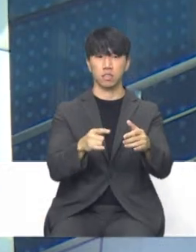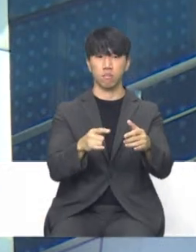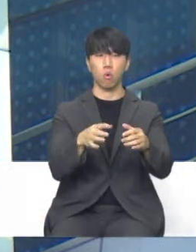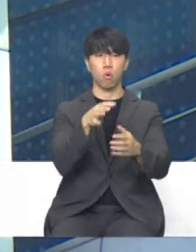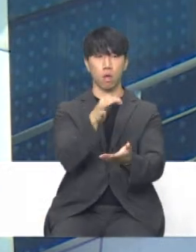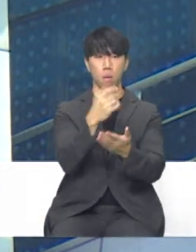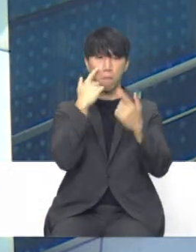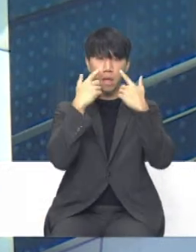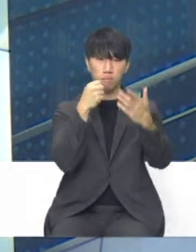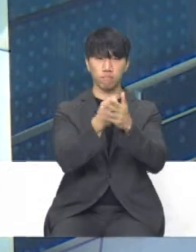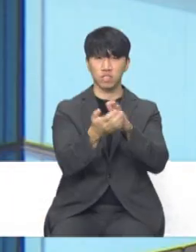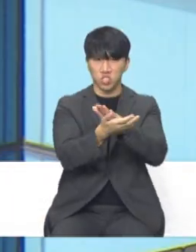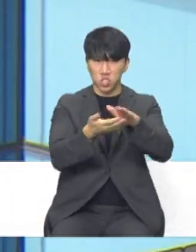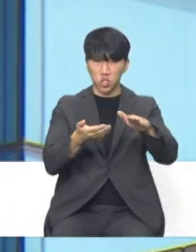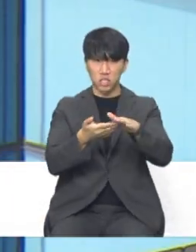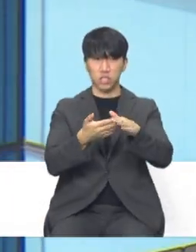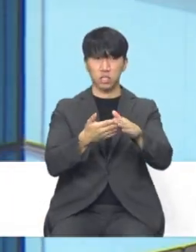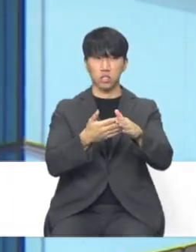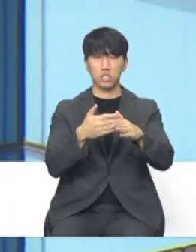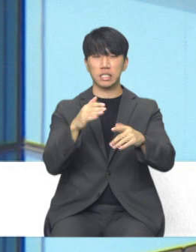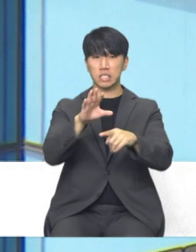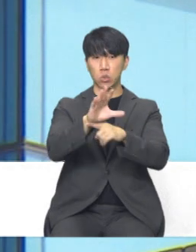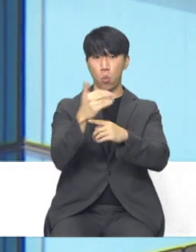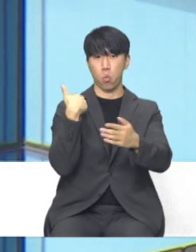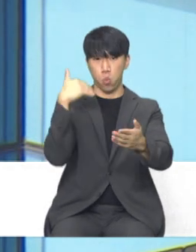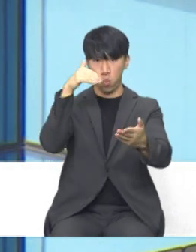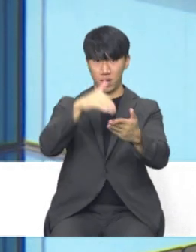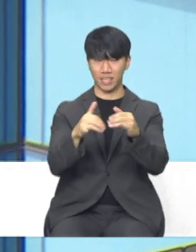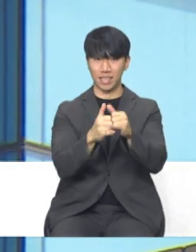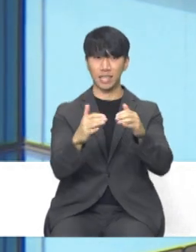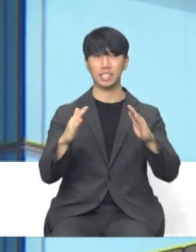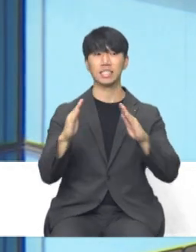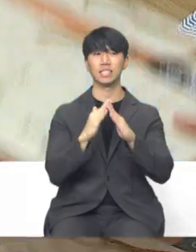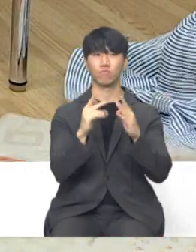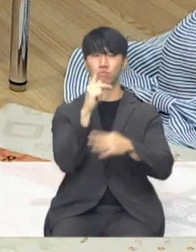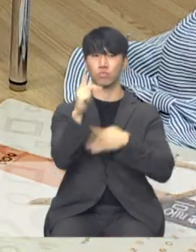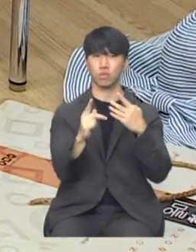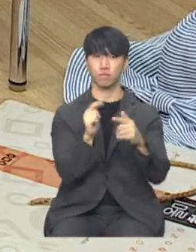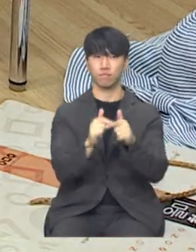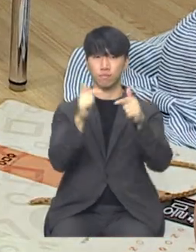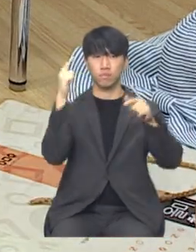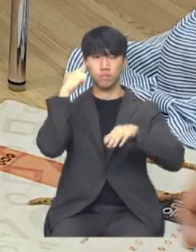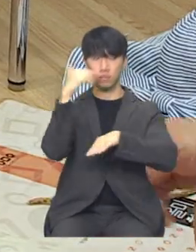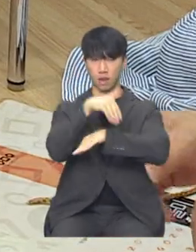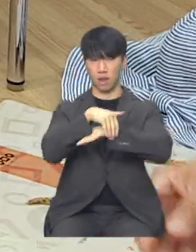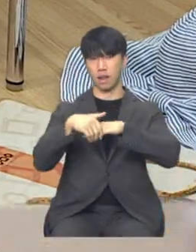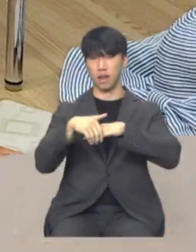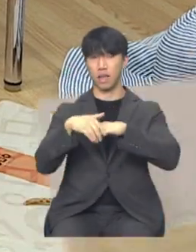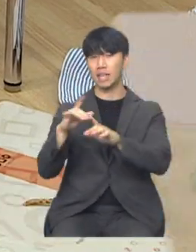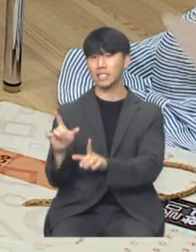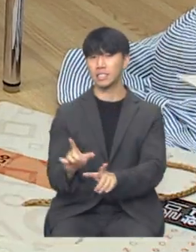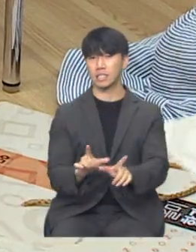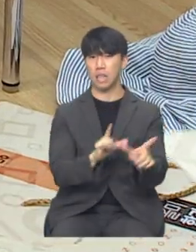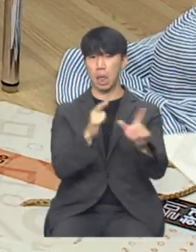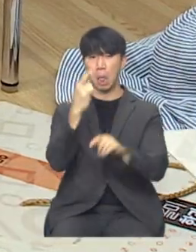기간 머무를 수 있는 귀농인의 집 프로그램도 확대할 예정입니다. 반응이 좋은 만큼 농촌에서 살아보기 프로그램을 3개월 이상 참가한